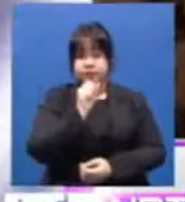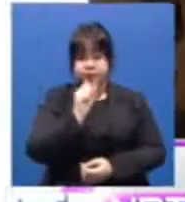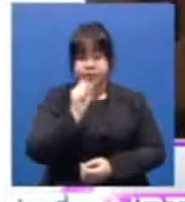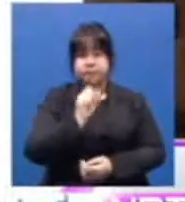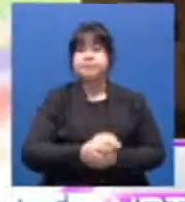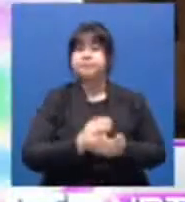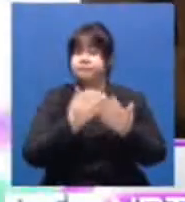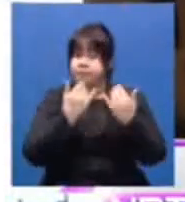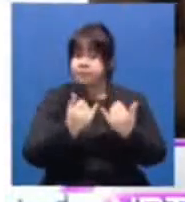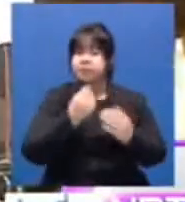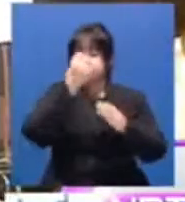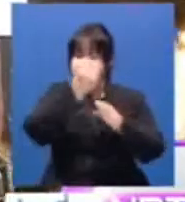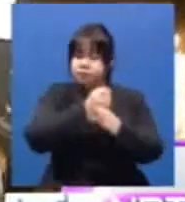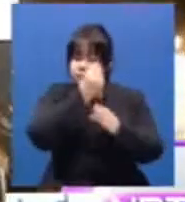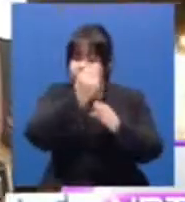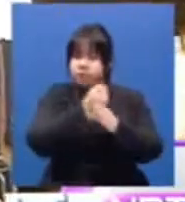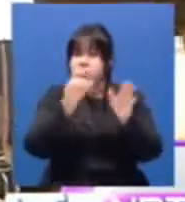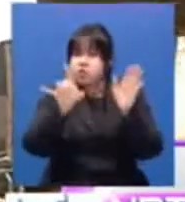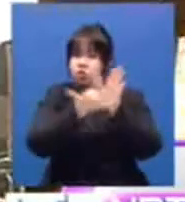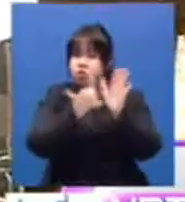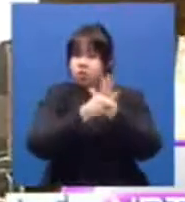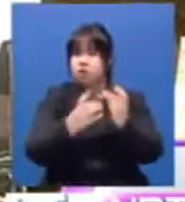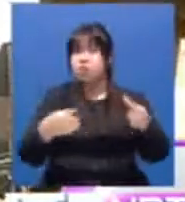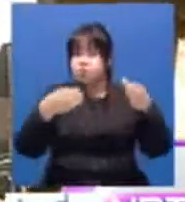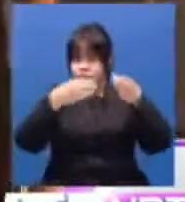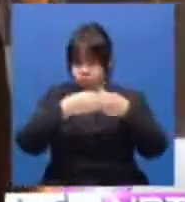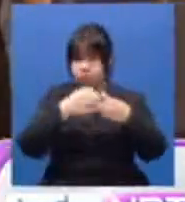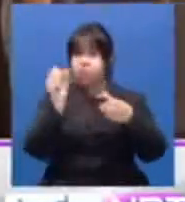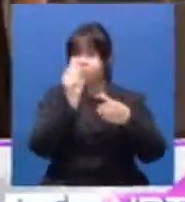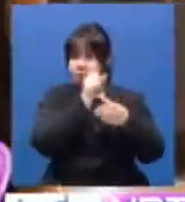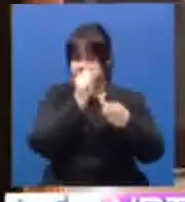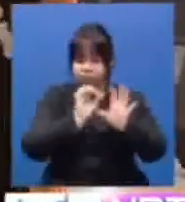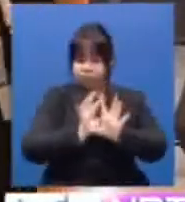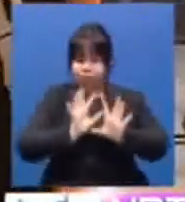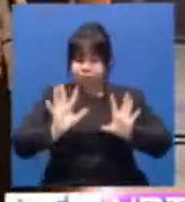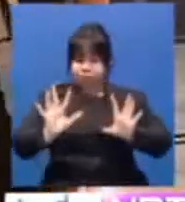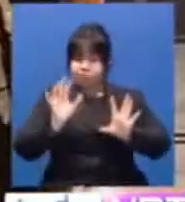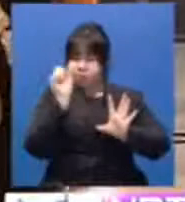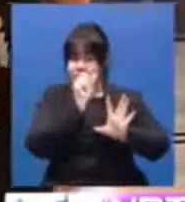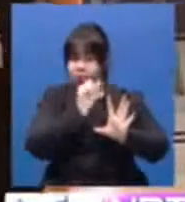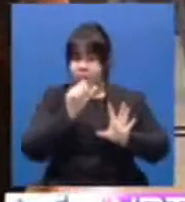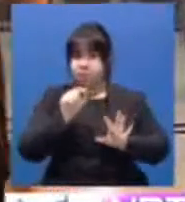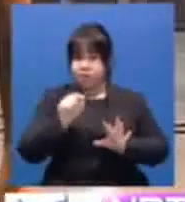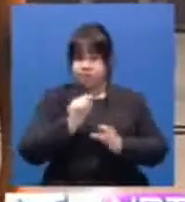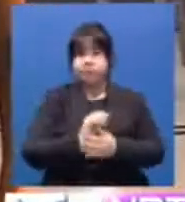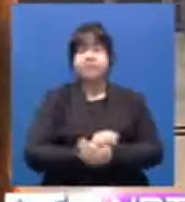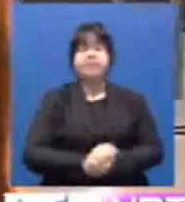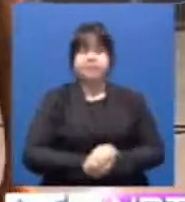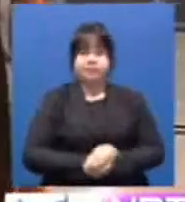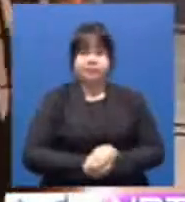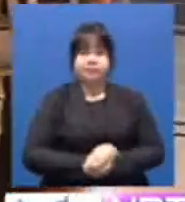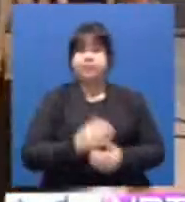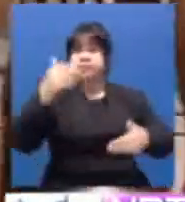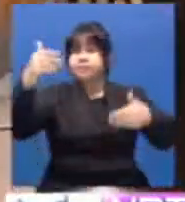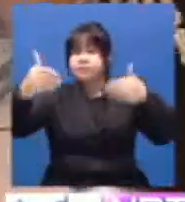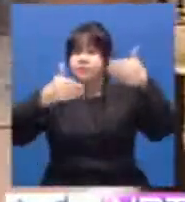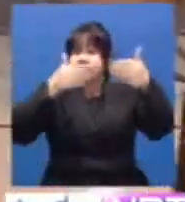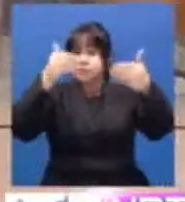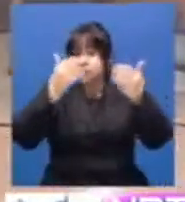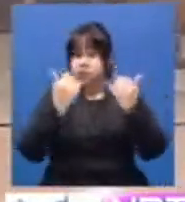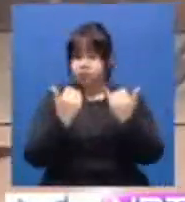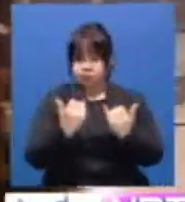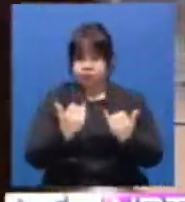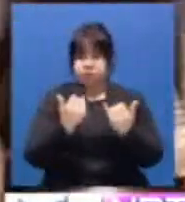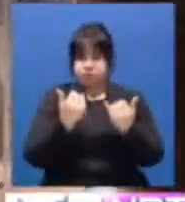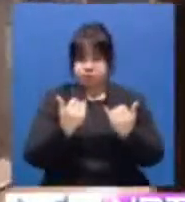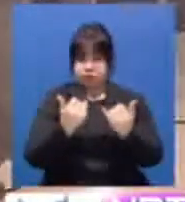นี่คือการซ้อมรอบสุดท้ายของกลุ่มศิลปินที่เป็นส่วนหนึ่งในมหกรรมคอนเสิร์ตเพลงรักเพลงสนุกคืนความสุขให้ประชาชน